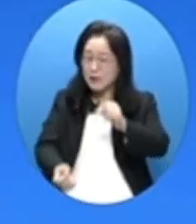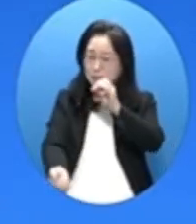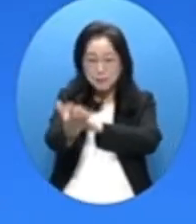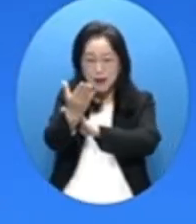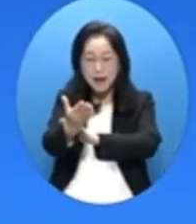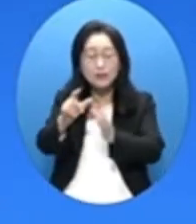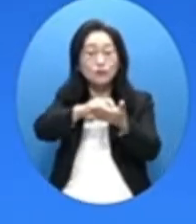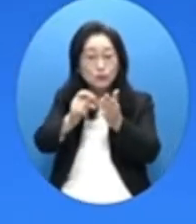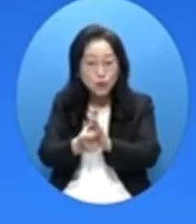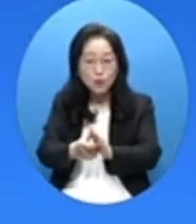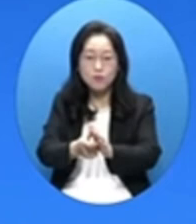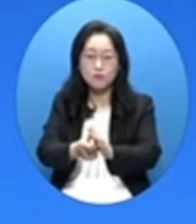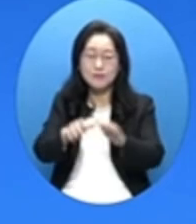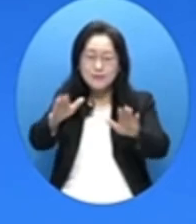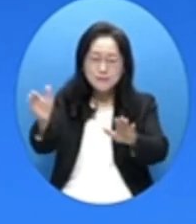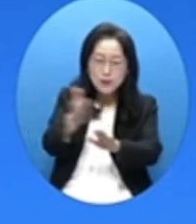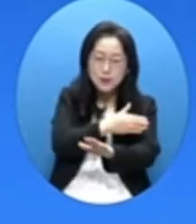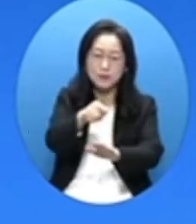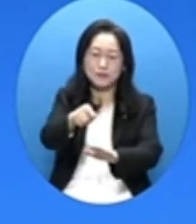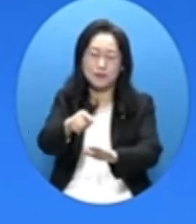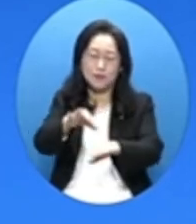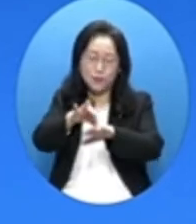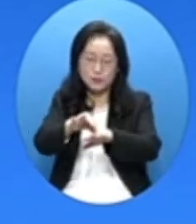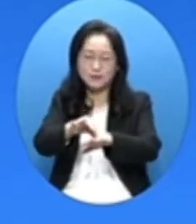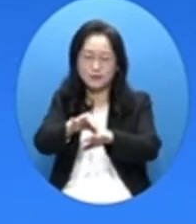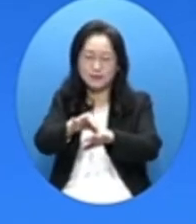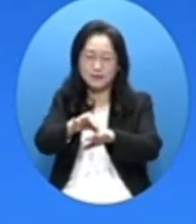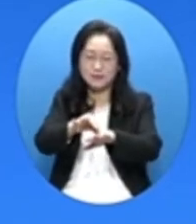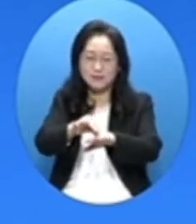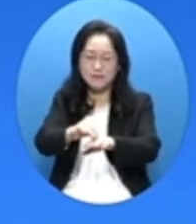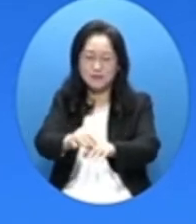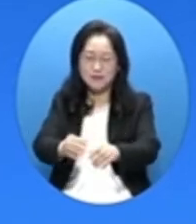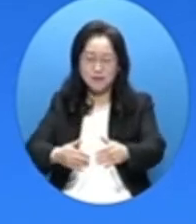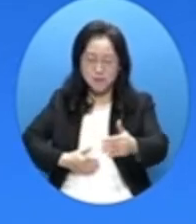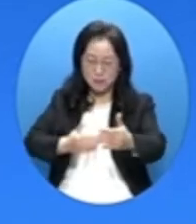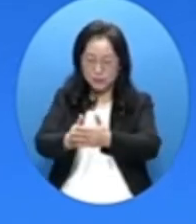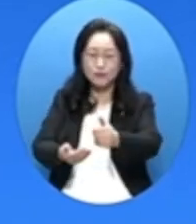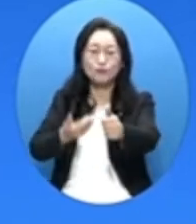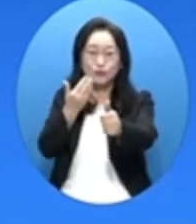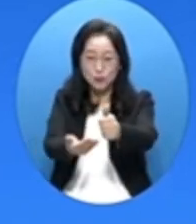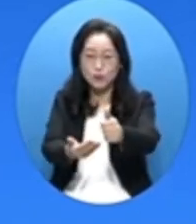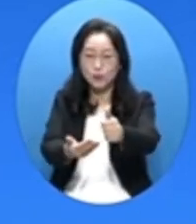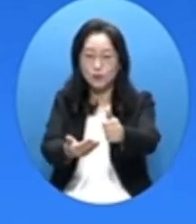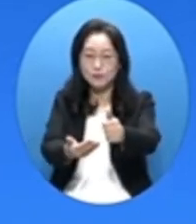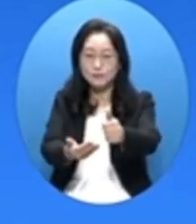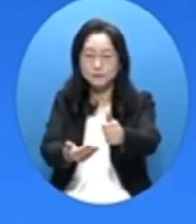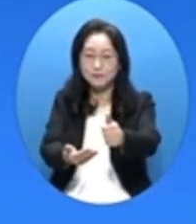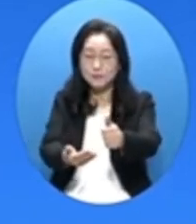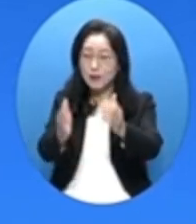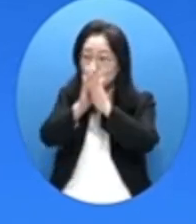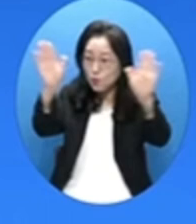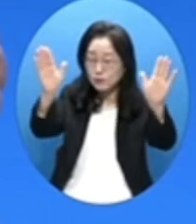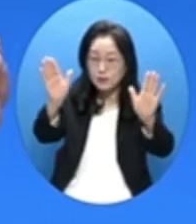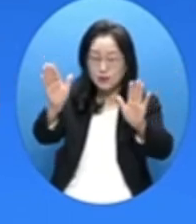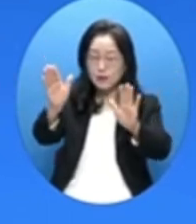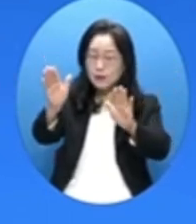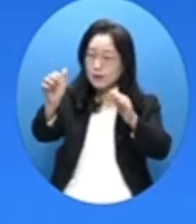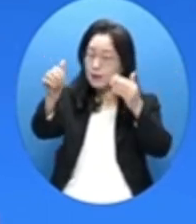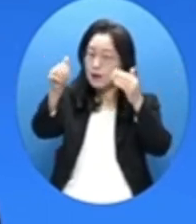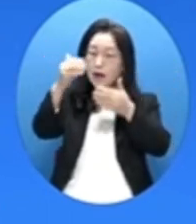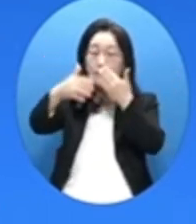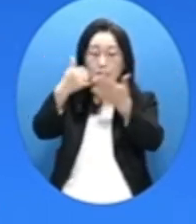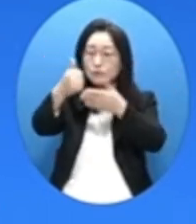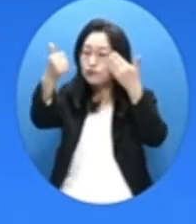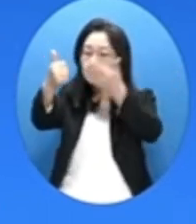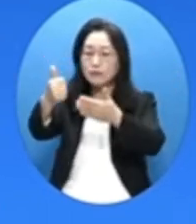정도로 지겹다고 할 정도로 고기를 너희에게 배불리 먹게 해 주겠다 그때 모세가 물었습니다 하나님 지금